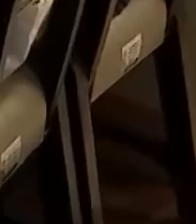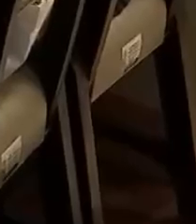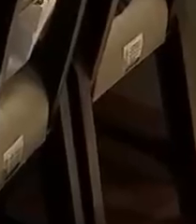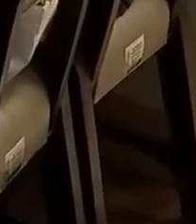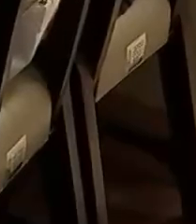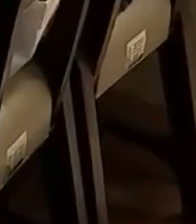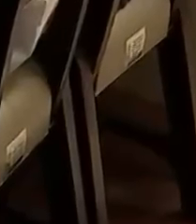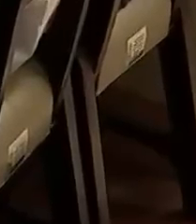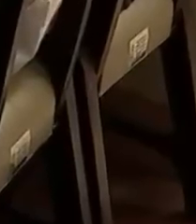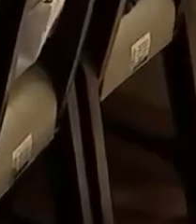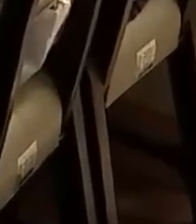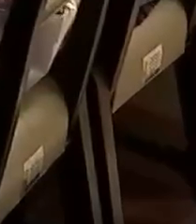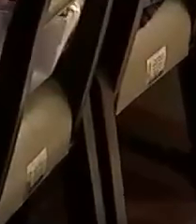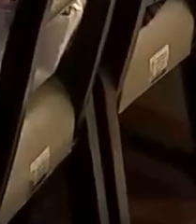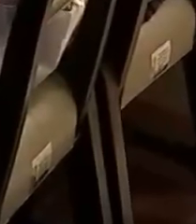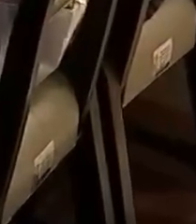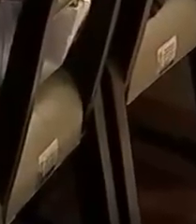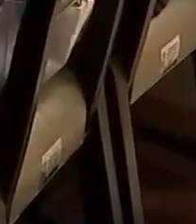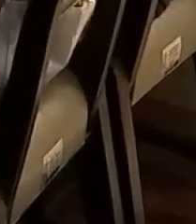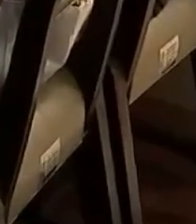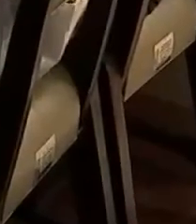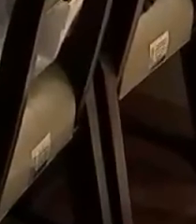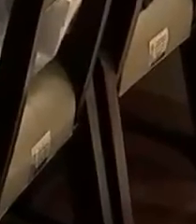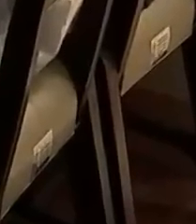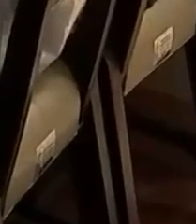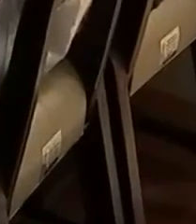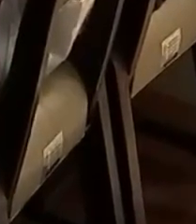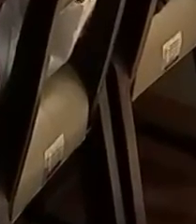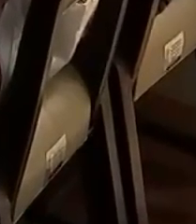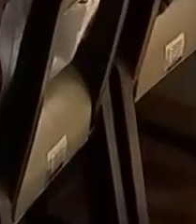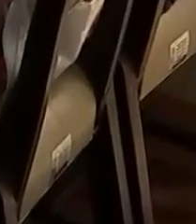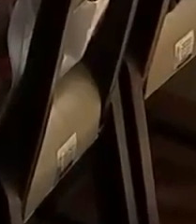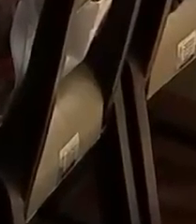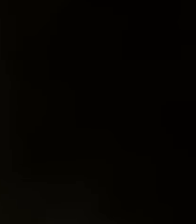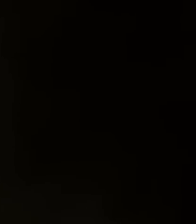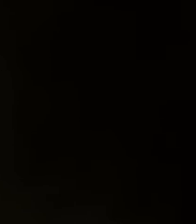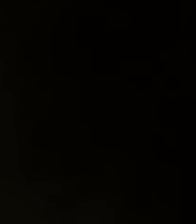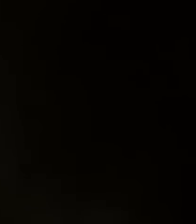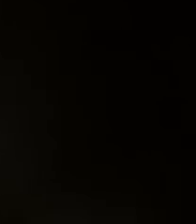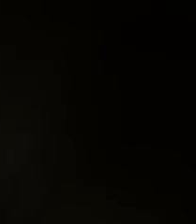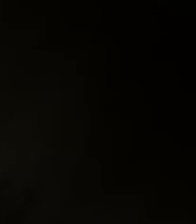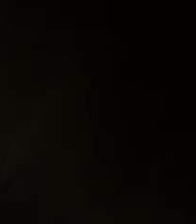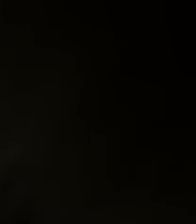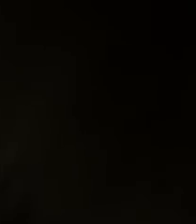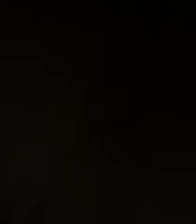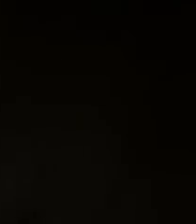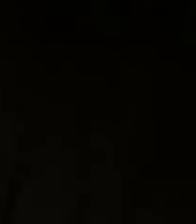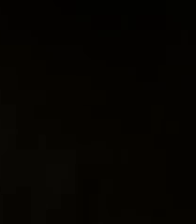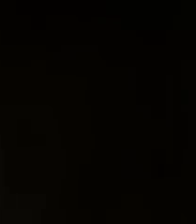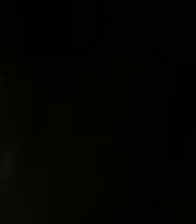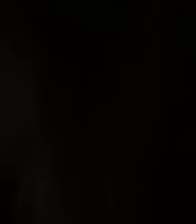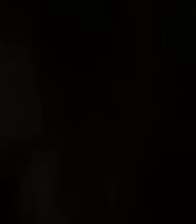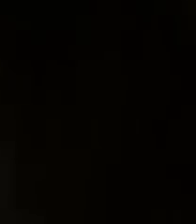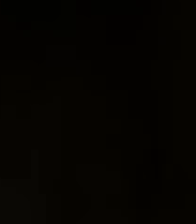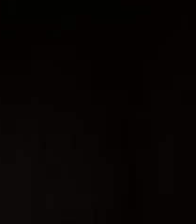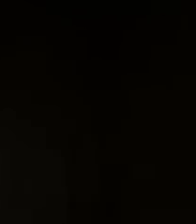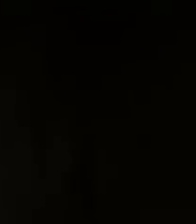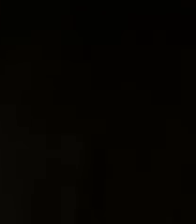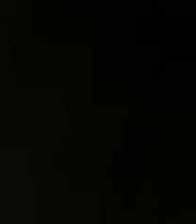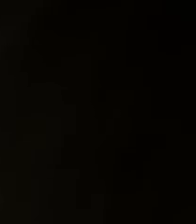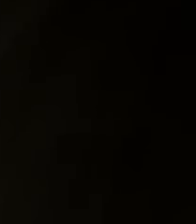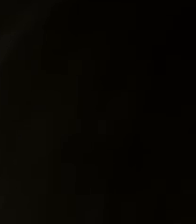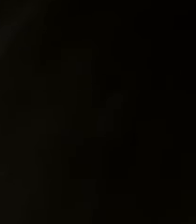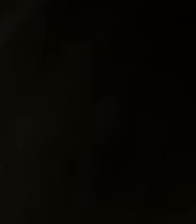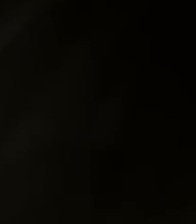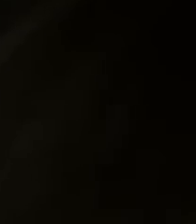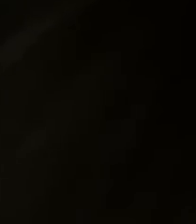ring calls na i-move yung ating bakasyon dahil pagdating ng June, July at pasukan ay